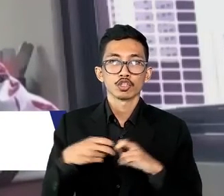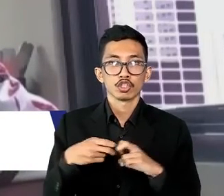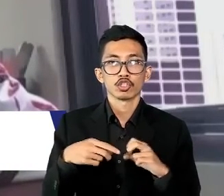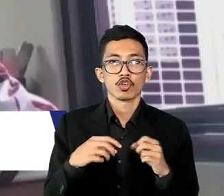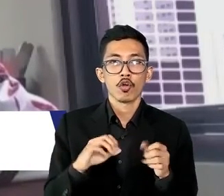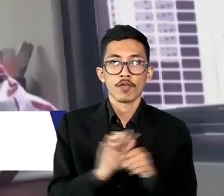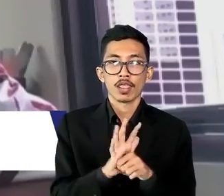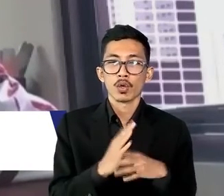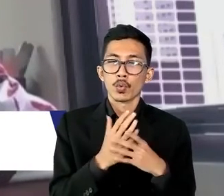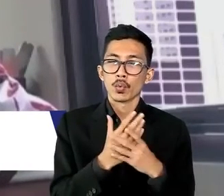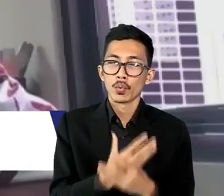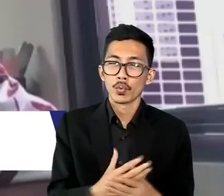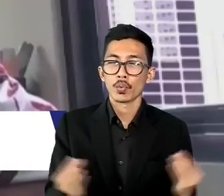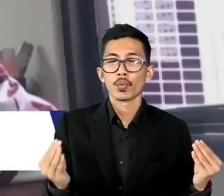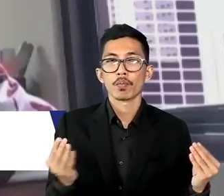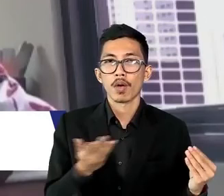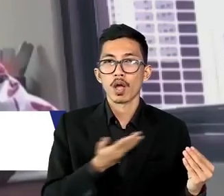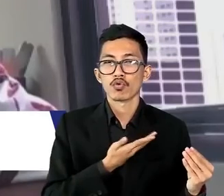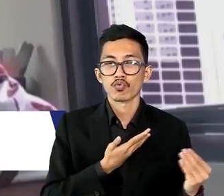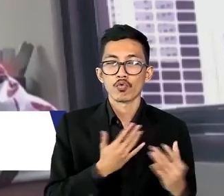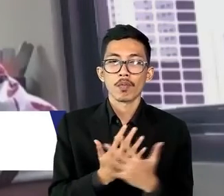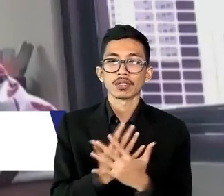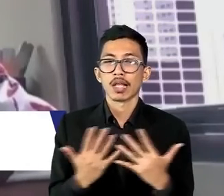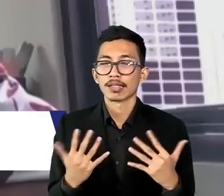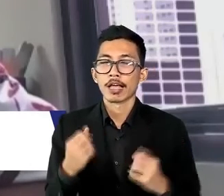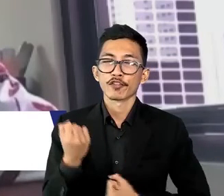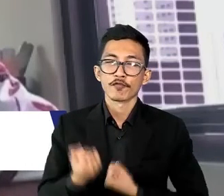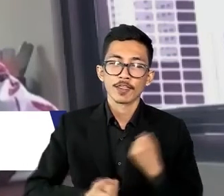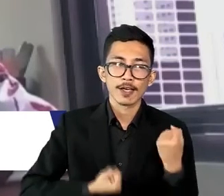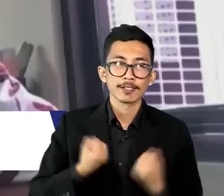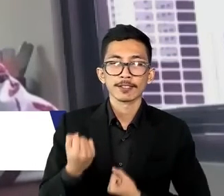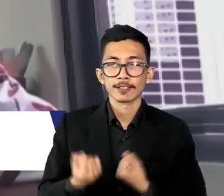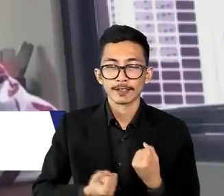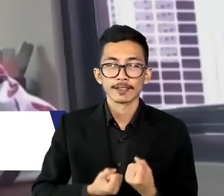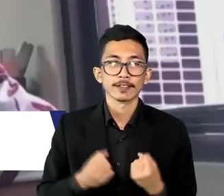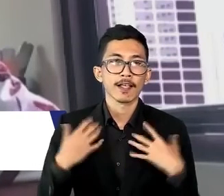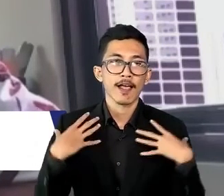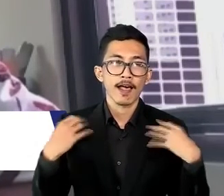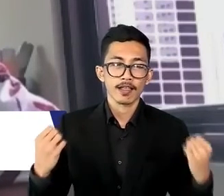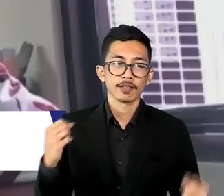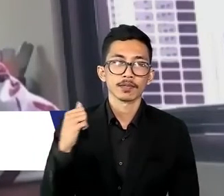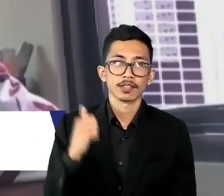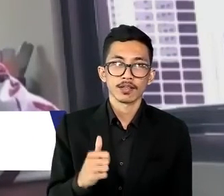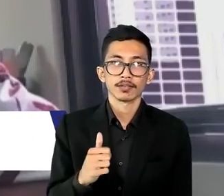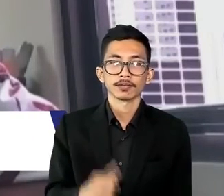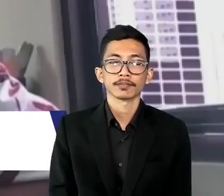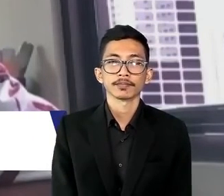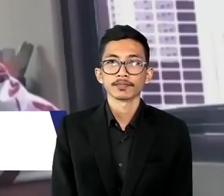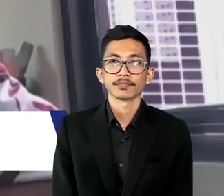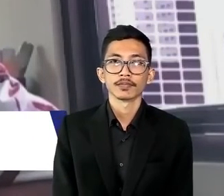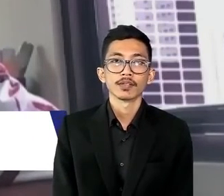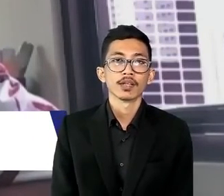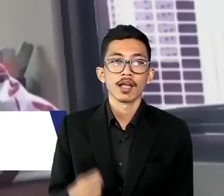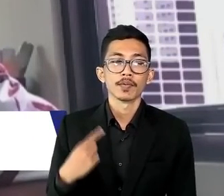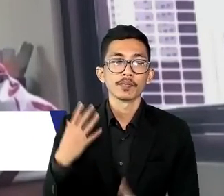bisa segera mereda dan masyarakat bisa beraktivitas dengan sehat sebagaimana sedia kala. Kemudian kami juga